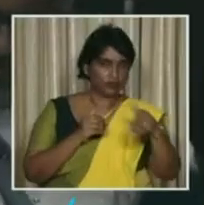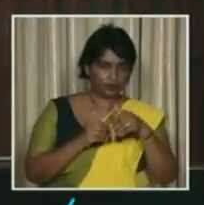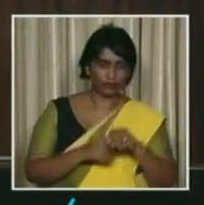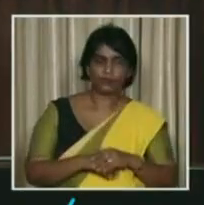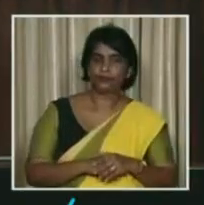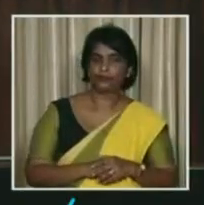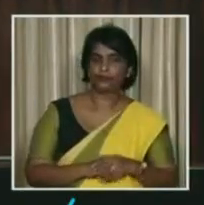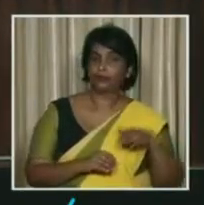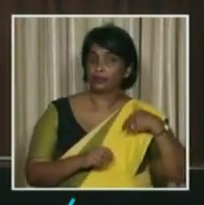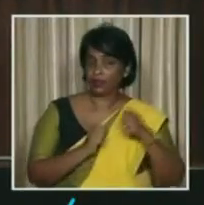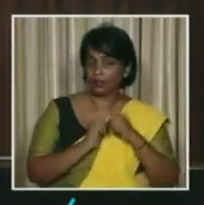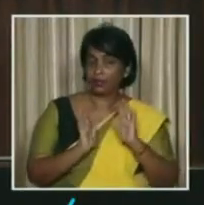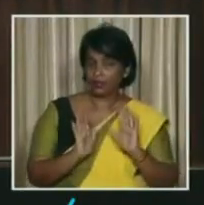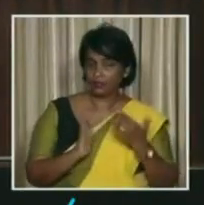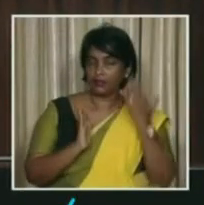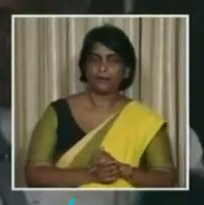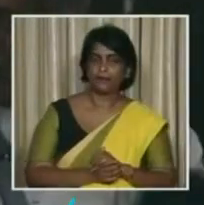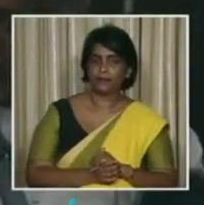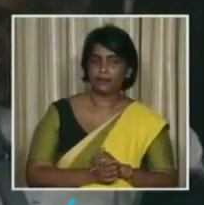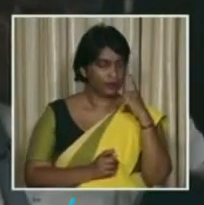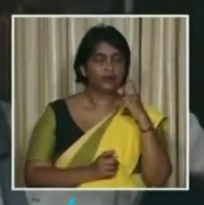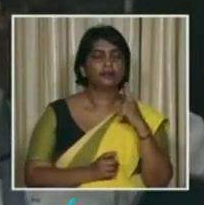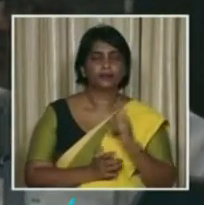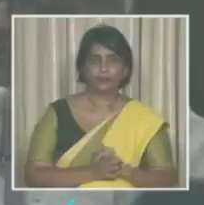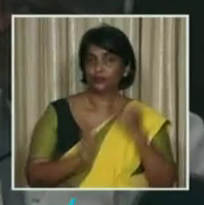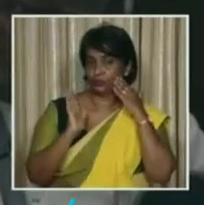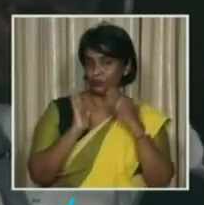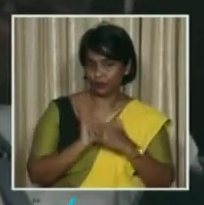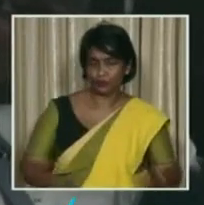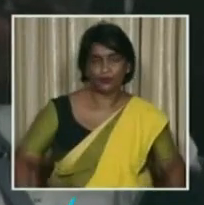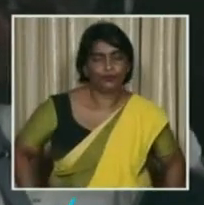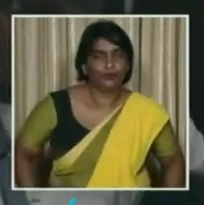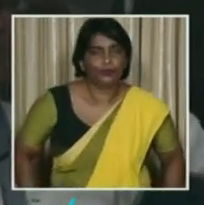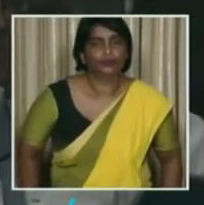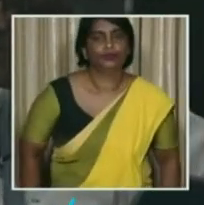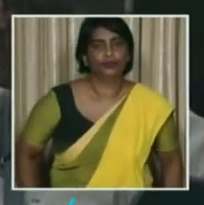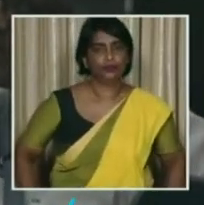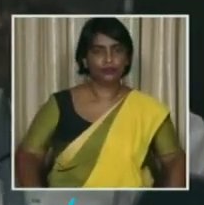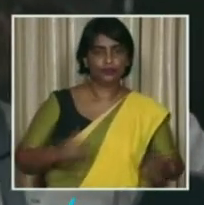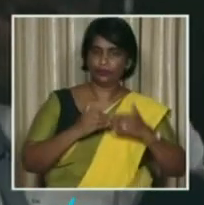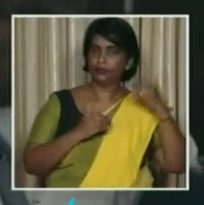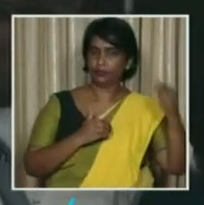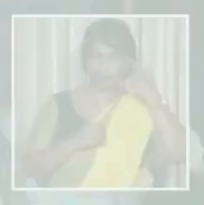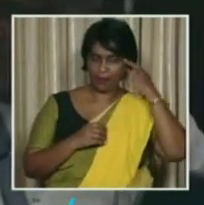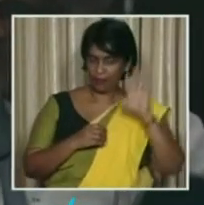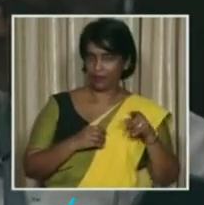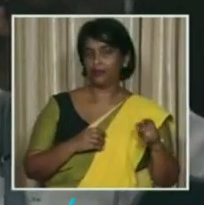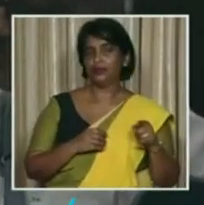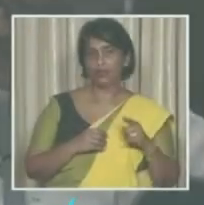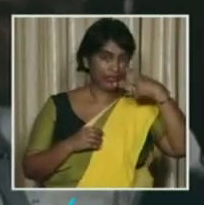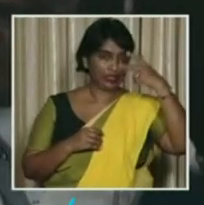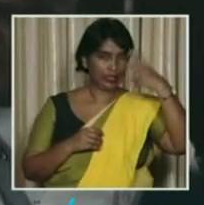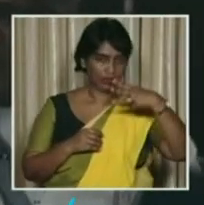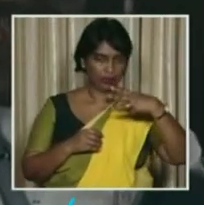ප්‍රධානමයට කටයුතු ආරම්භයේ යෝජනා පිළිබඳ දැනුම් දීම සභානායකතුමා. පළවෙනි කාරණය අපි ඊළඟ සැසියට කල් දාන්න බලාපොරොත්තු වෙනවා. දෙක සහ